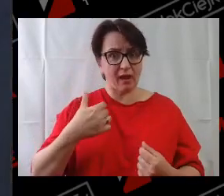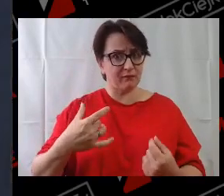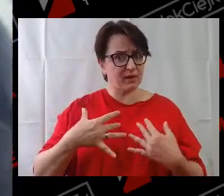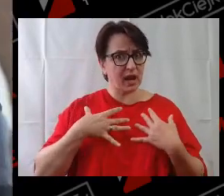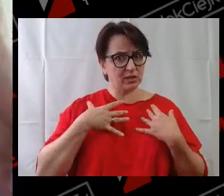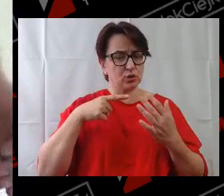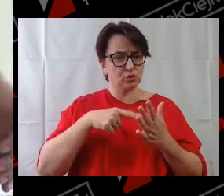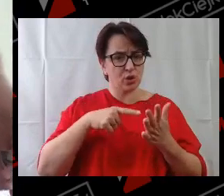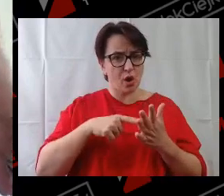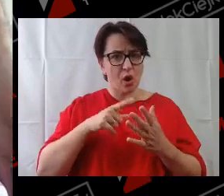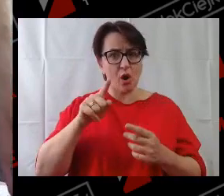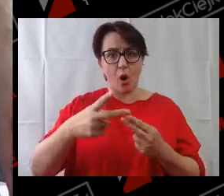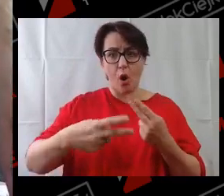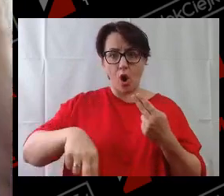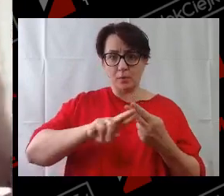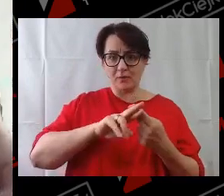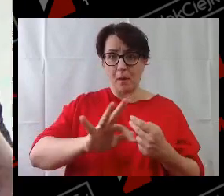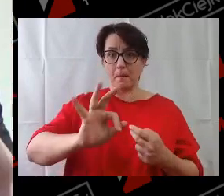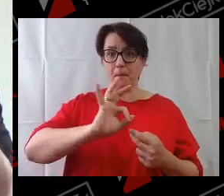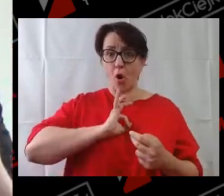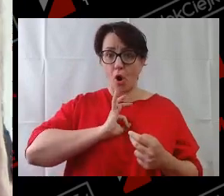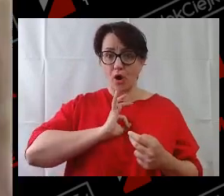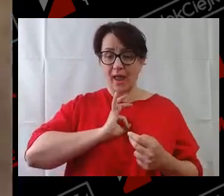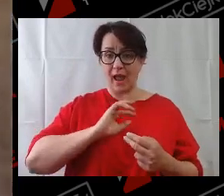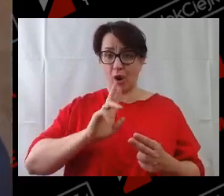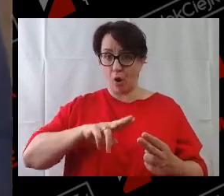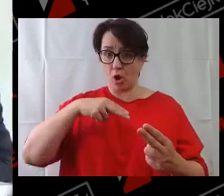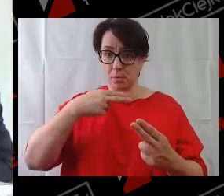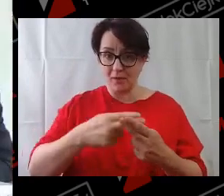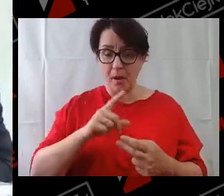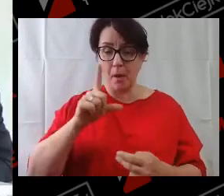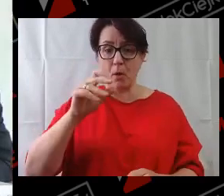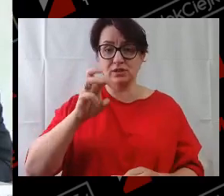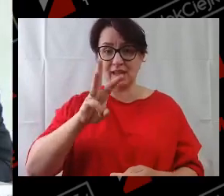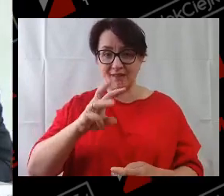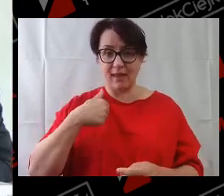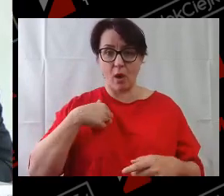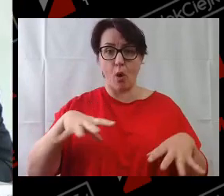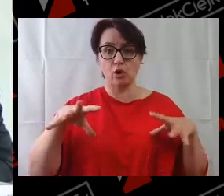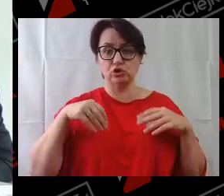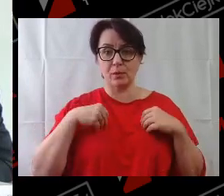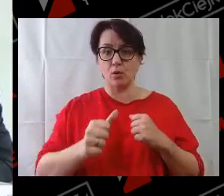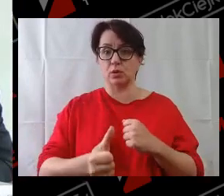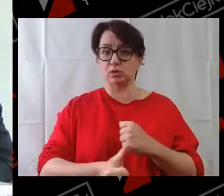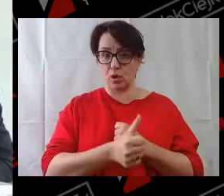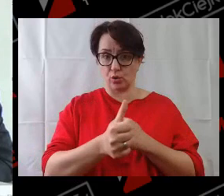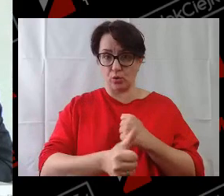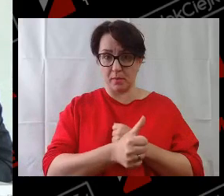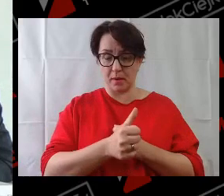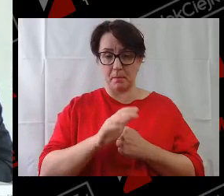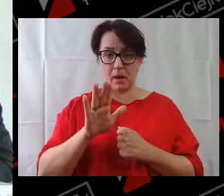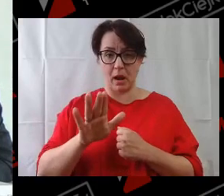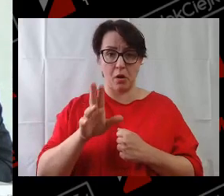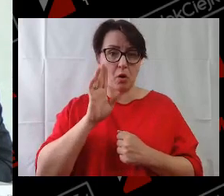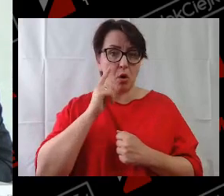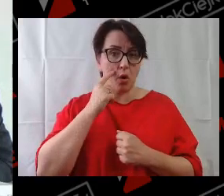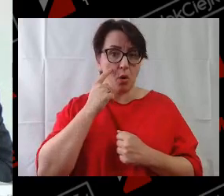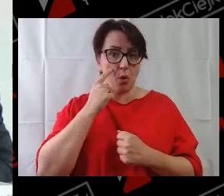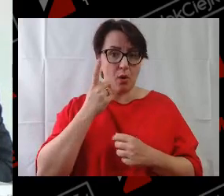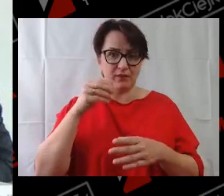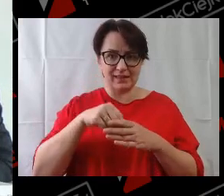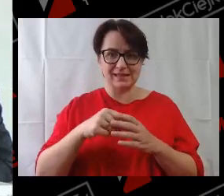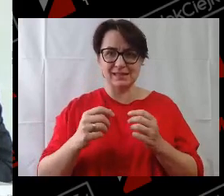odpowiedź na pozew otrzymałem dokument liczą Co to jest wraz z